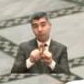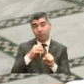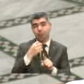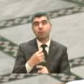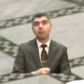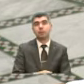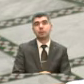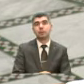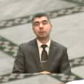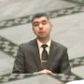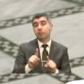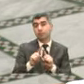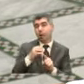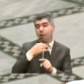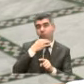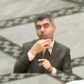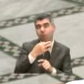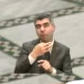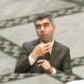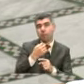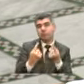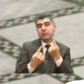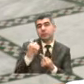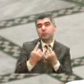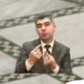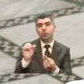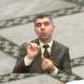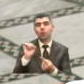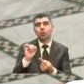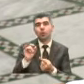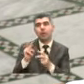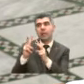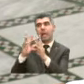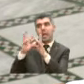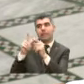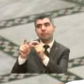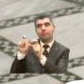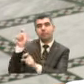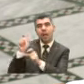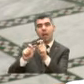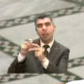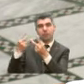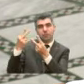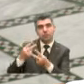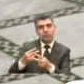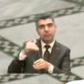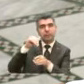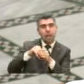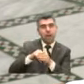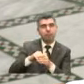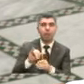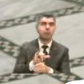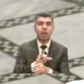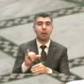بعده، كما كنتكلموش على السقف الدستوري، لأن السقف الدستوري اليوم يؤثرنا جميعا، كنتكلموا